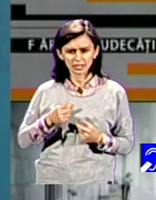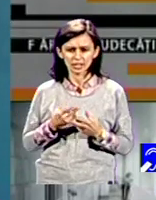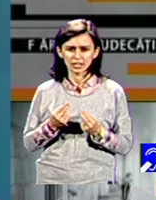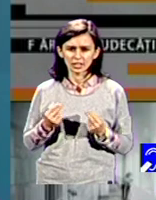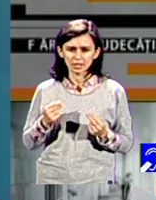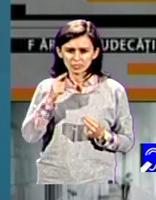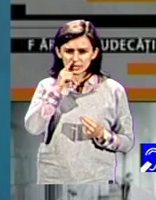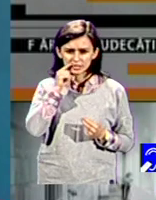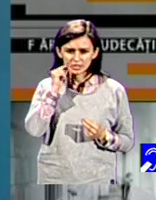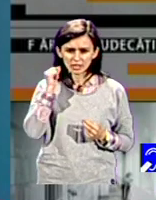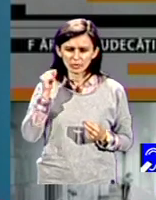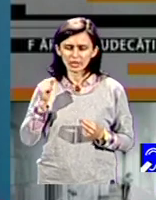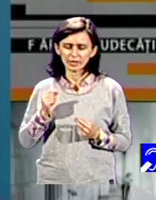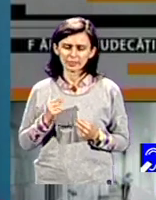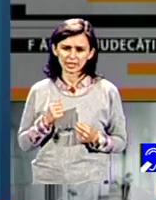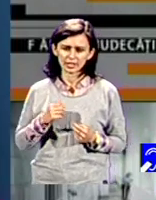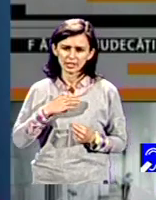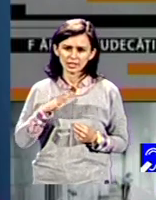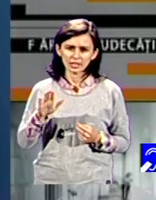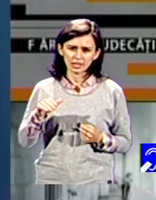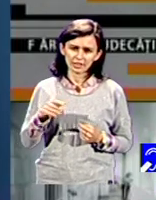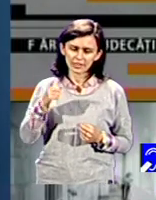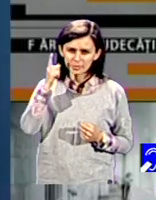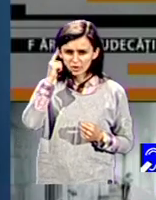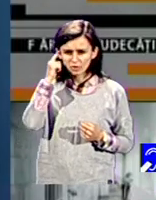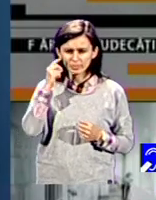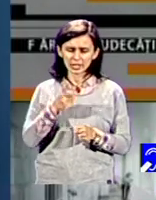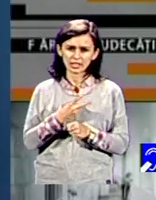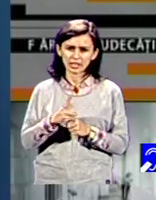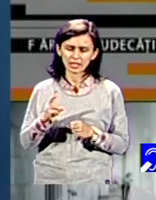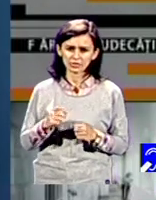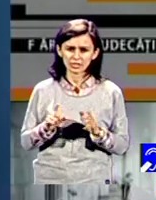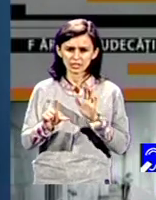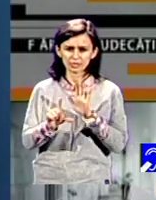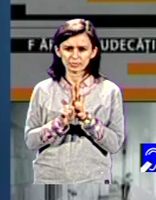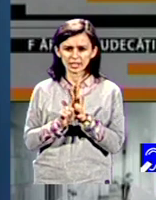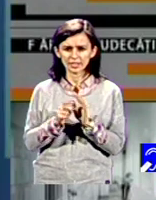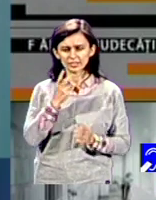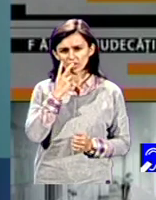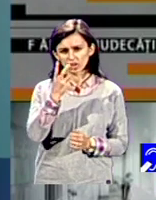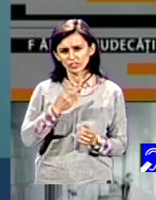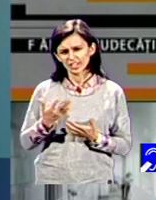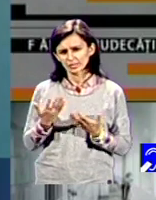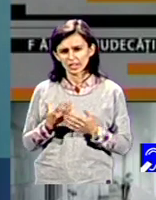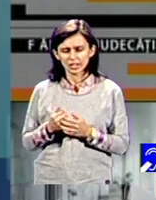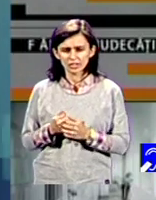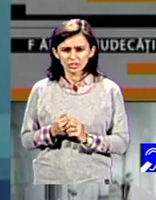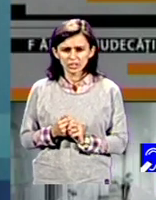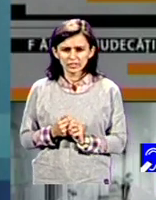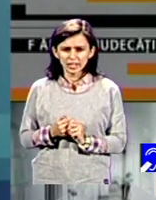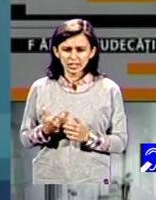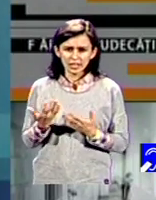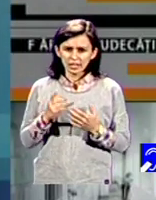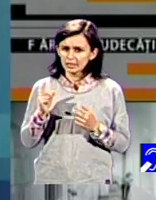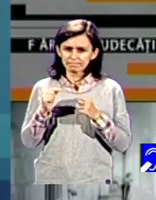lume dintre noi avem o opinie greșit asta alegi o vedem ca pe ceva exact ce bre în care nu